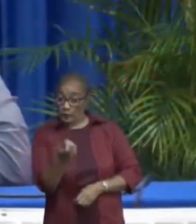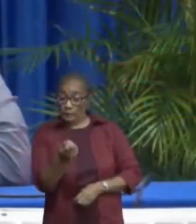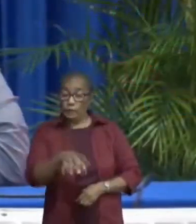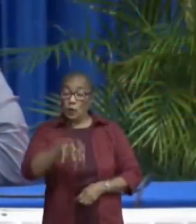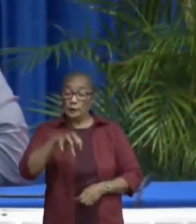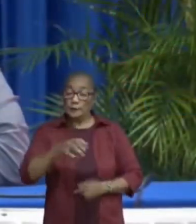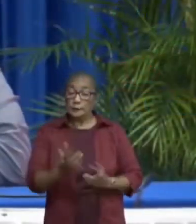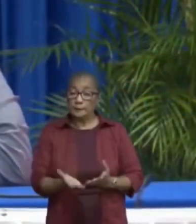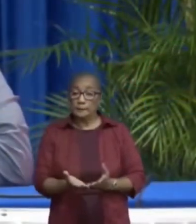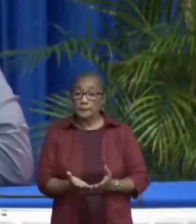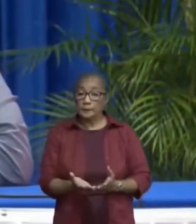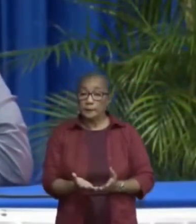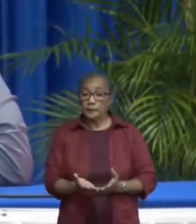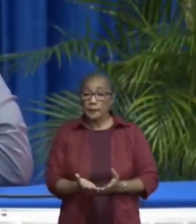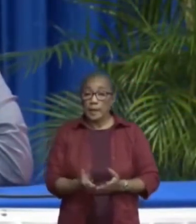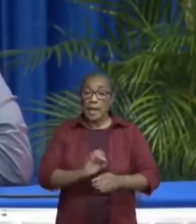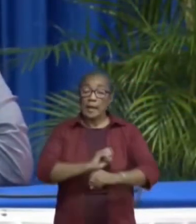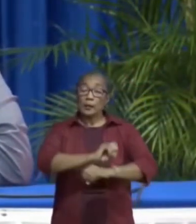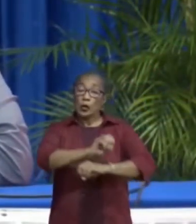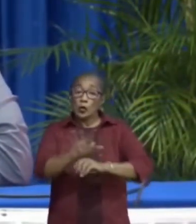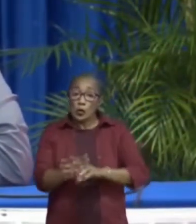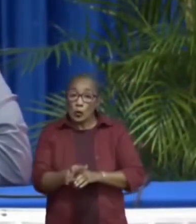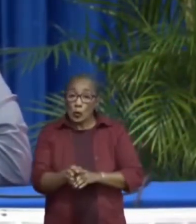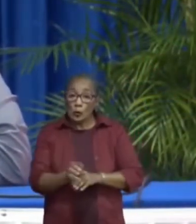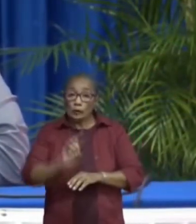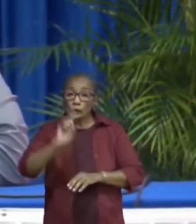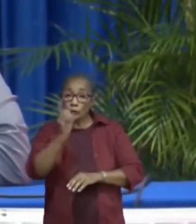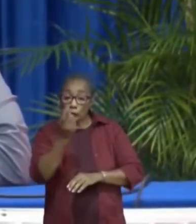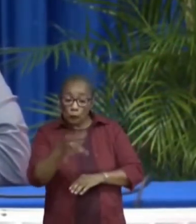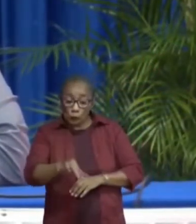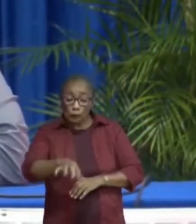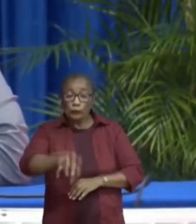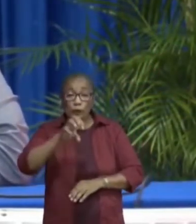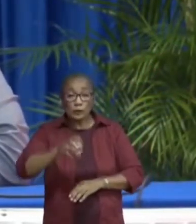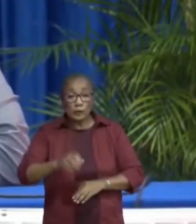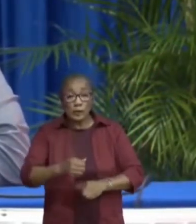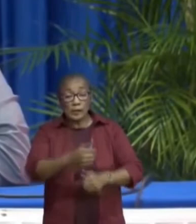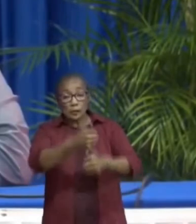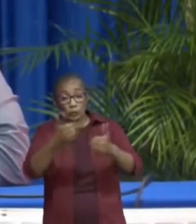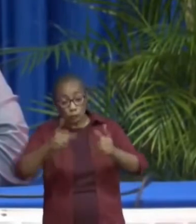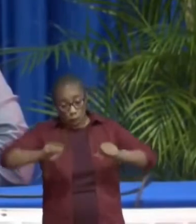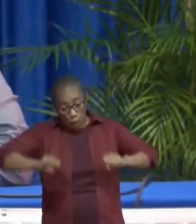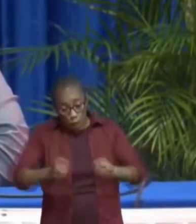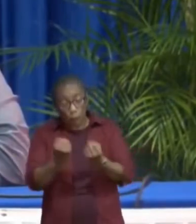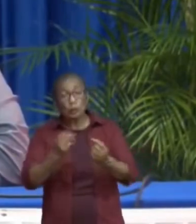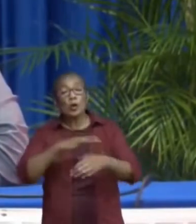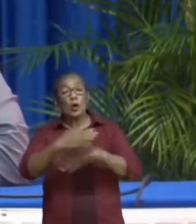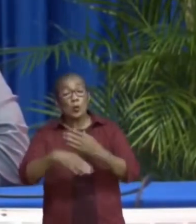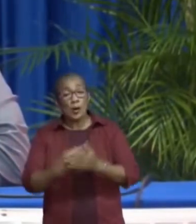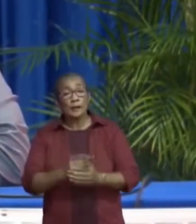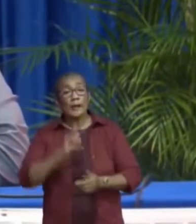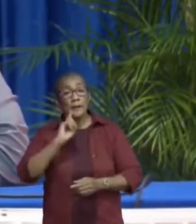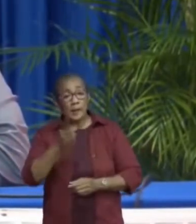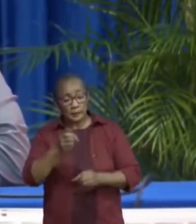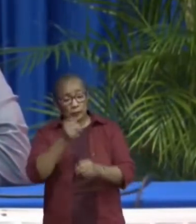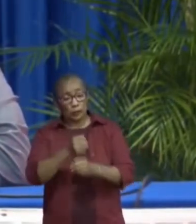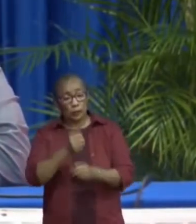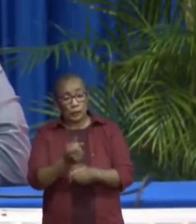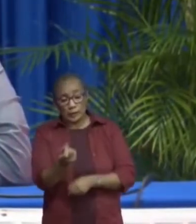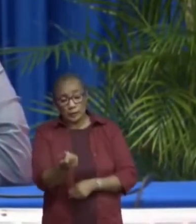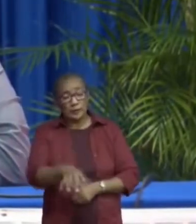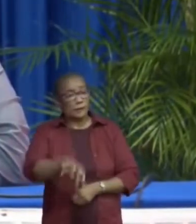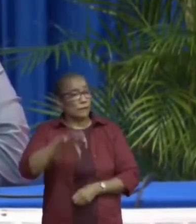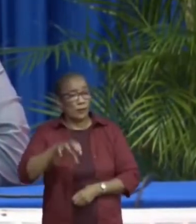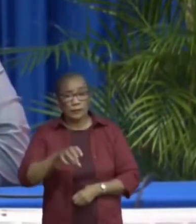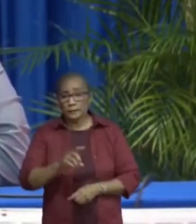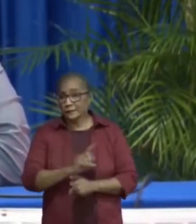om de huidige crisis te kunnen overbruggen. De ASFA-voorzitter Wilgo Bilkerdijk haalde gisteren tijdens de reguliere persconferentie